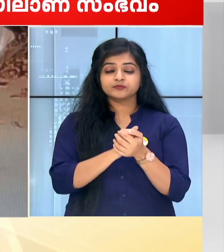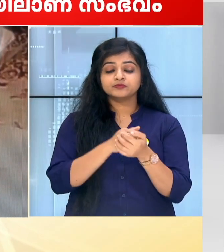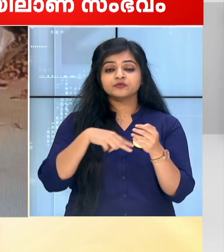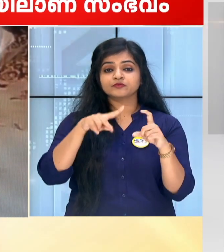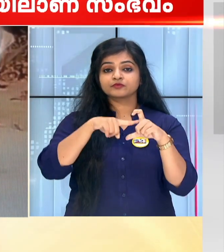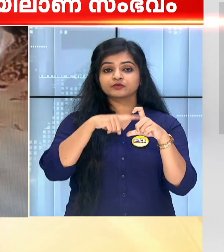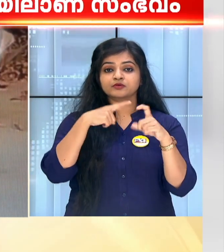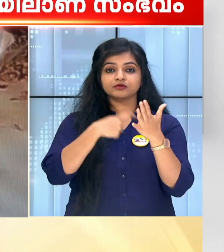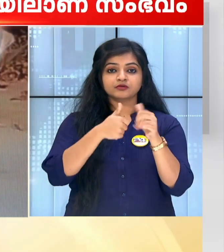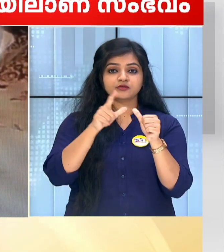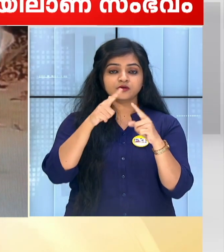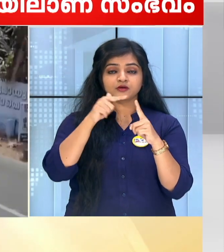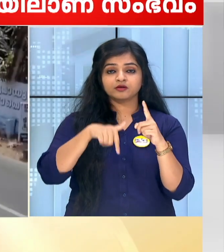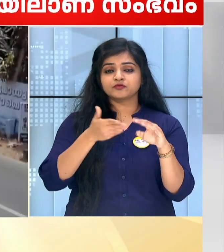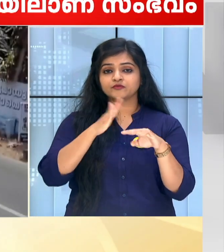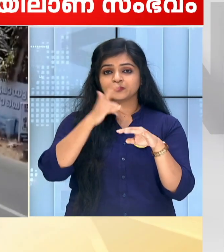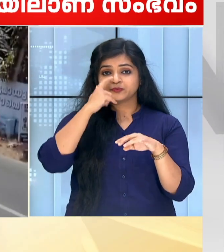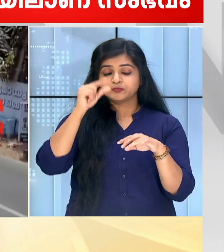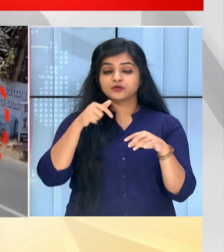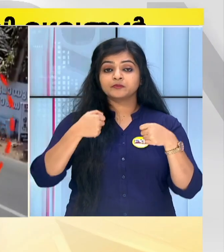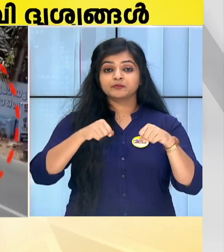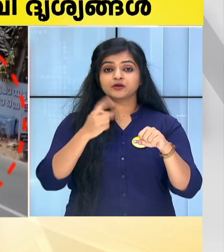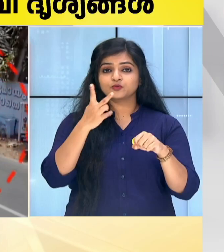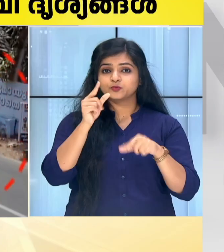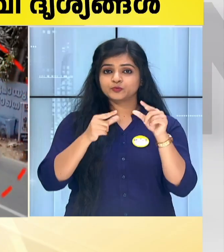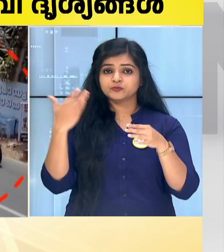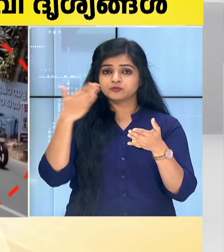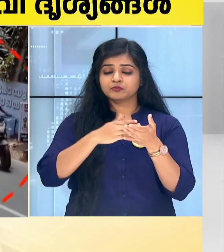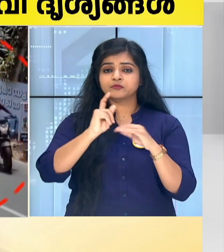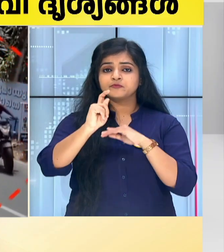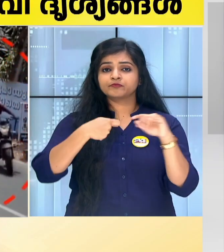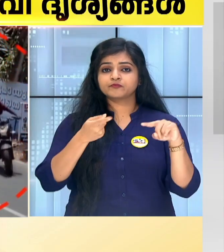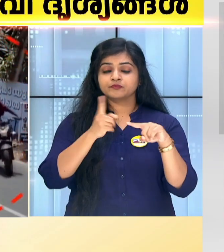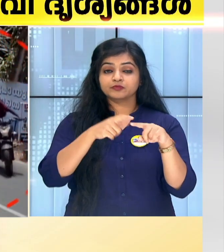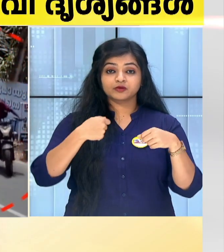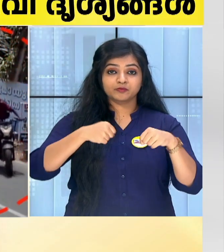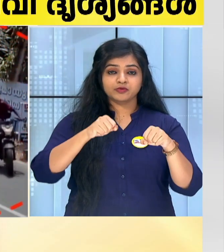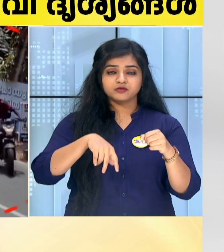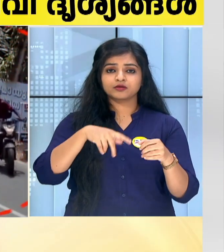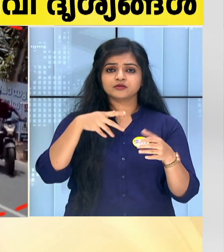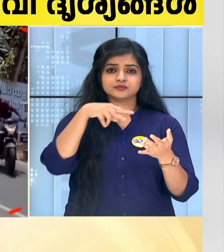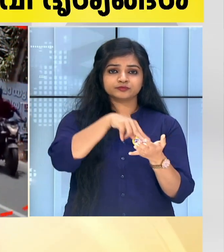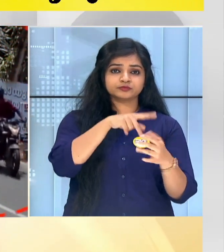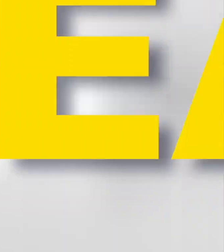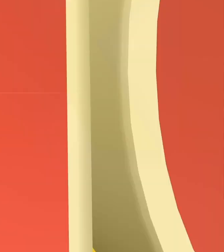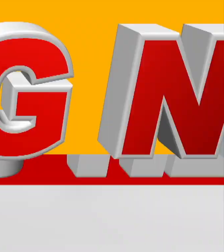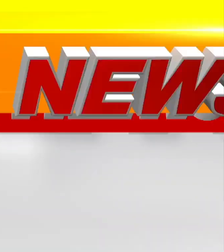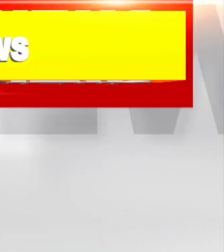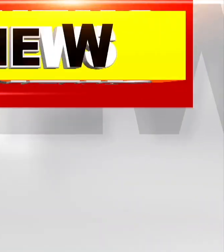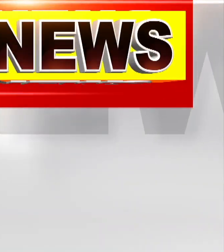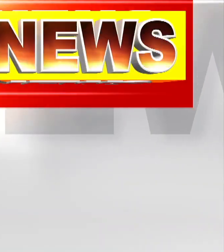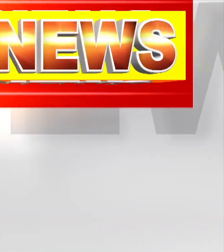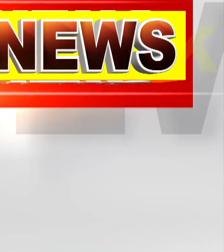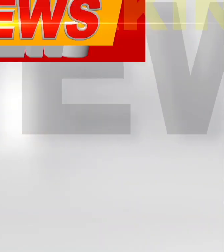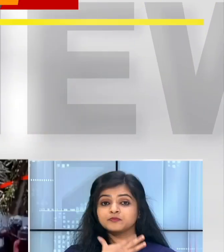സ്വദേശിനിയായ ലിജിദാസിന്റെ മാലയാണ് ബൈക്കിലെത്തിയ 2 അംഗ സംഘം കവരുന്നത്. ഇവർ ബൈക്കിൽ നിൽക്കുന്ന ഒരു ഘട്ടത്തിലാണ് ഈ സംഘം ഇവരുടെ കഴുത്തിൽ നിന്ന്